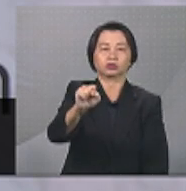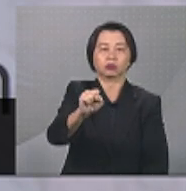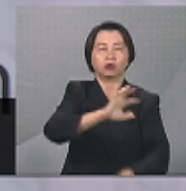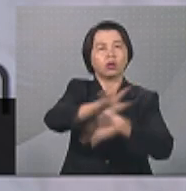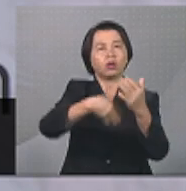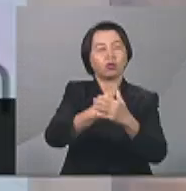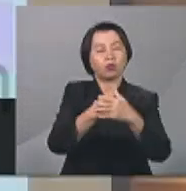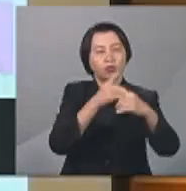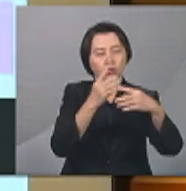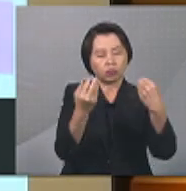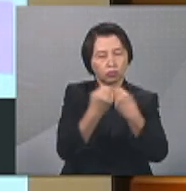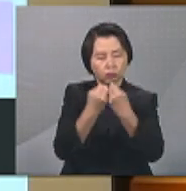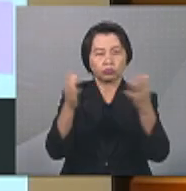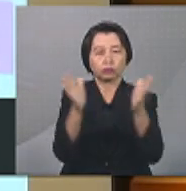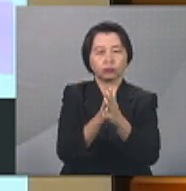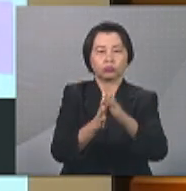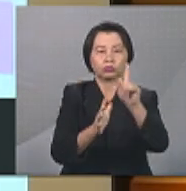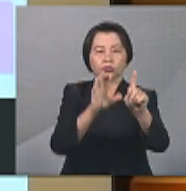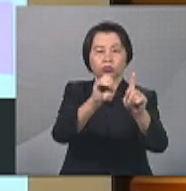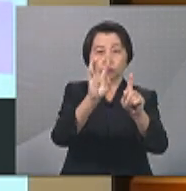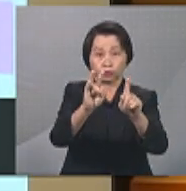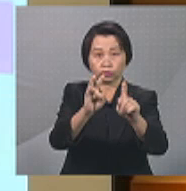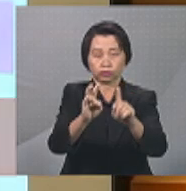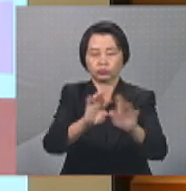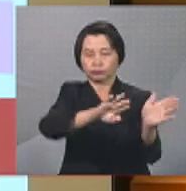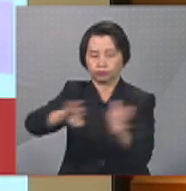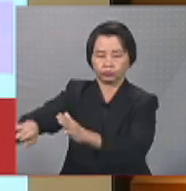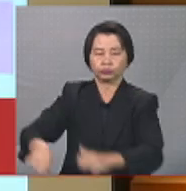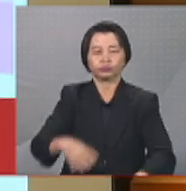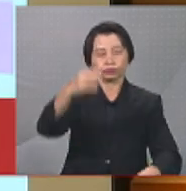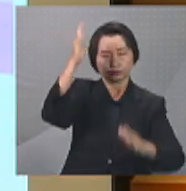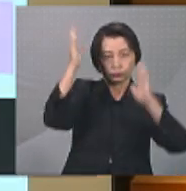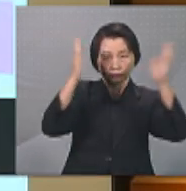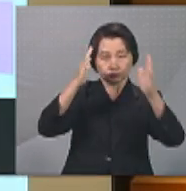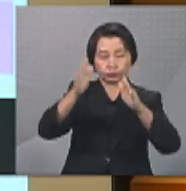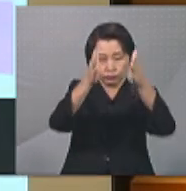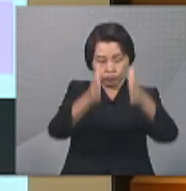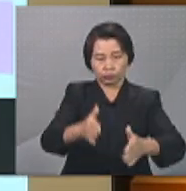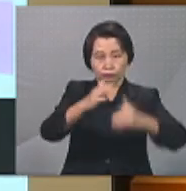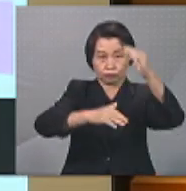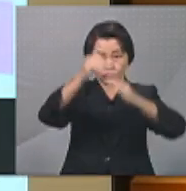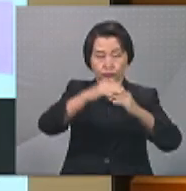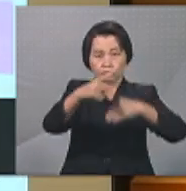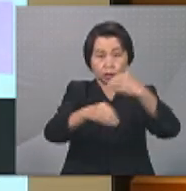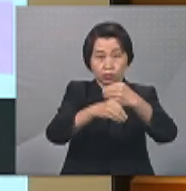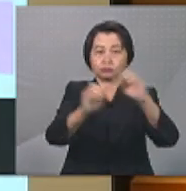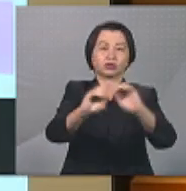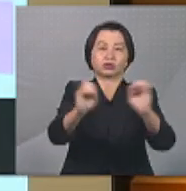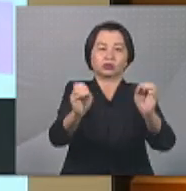menjadikan jumlah kes positif 107. Malayan Mansion kekal tiada pertambahan kes, iaitu 4